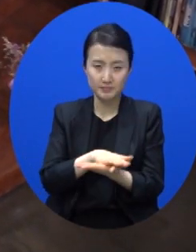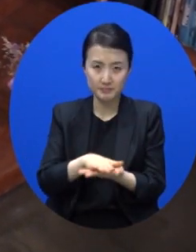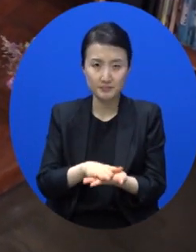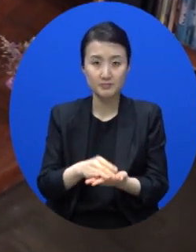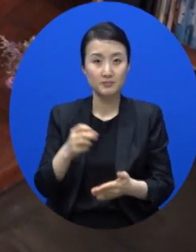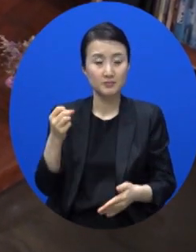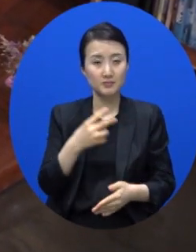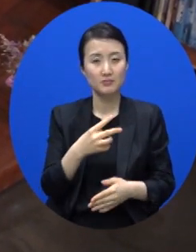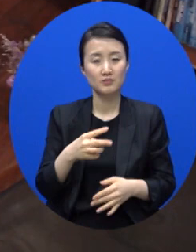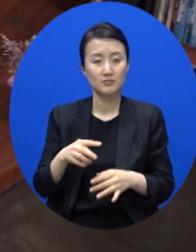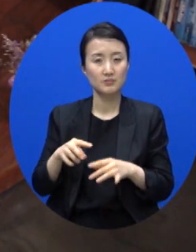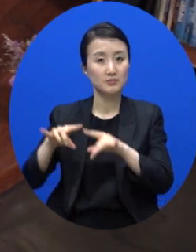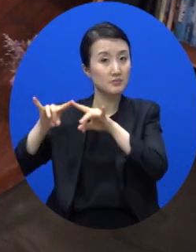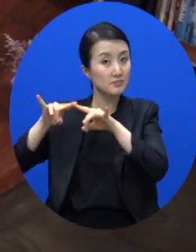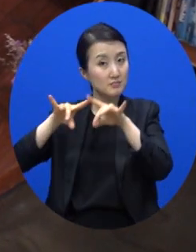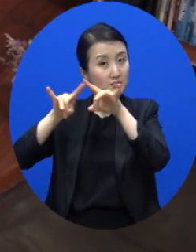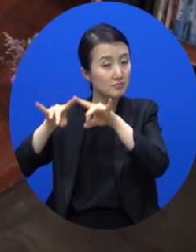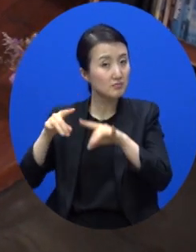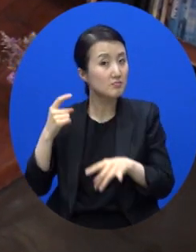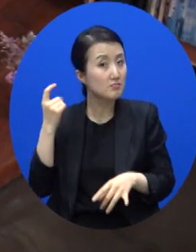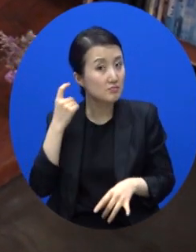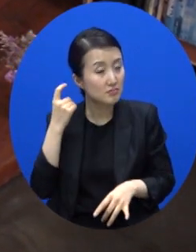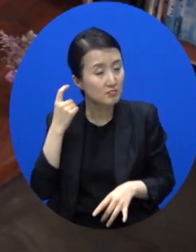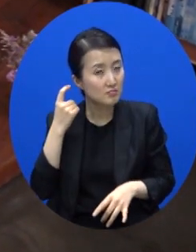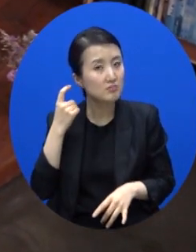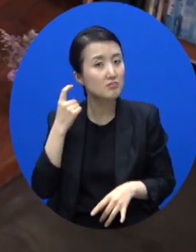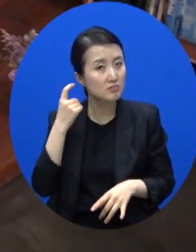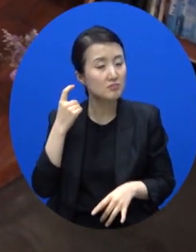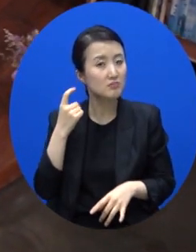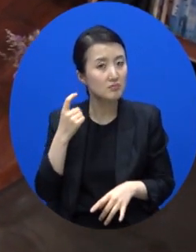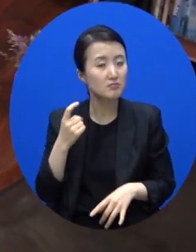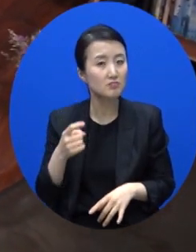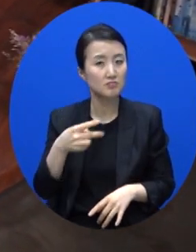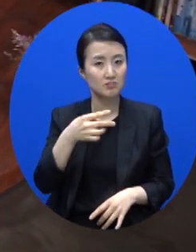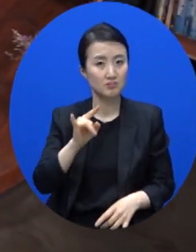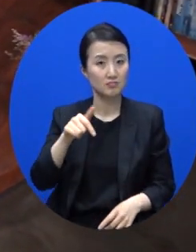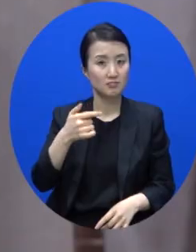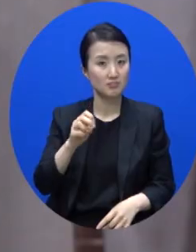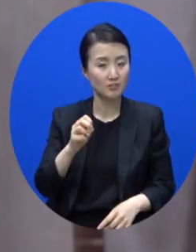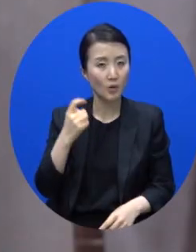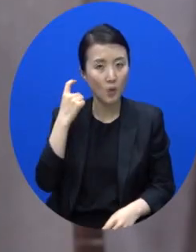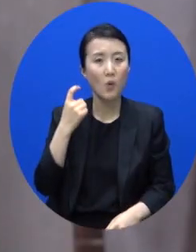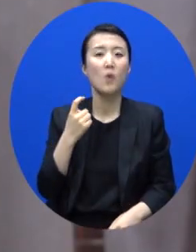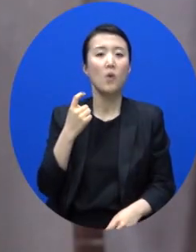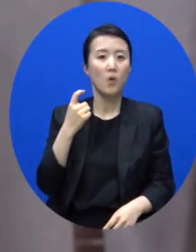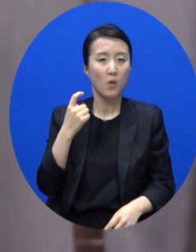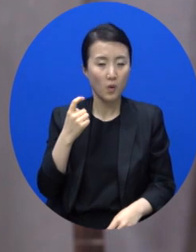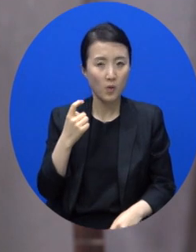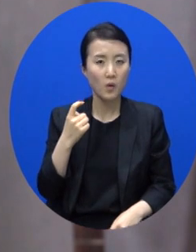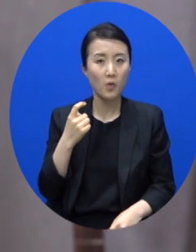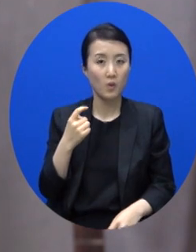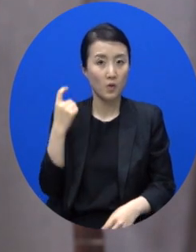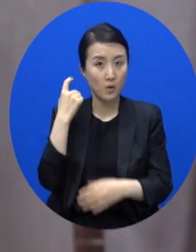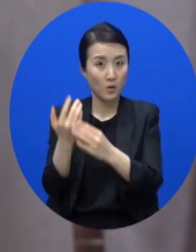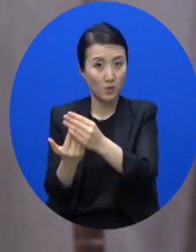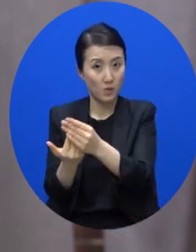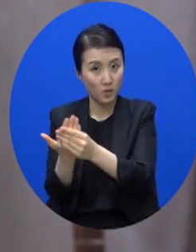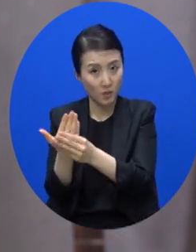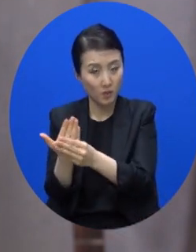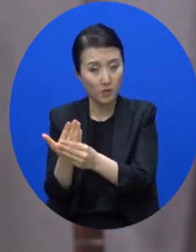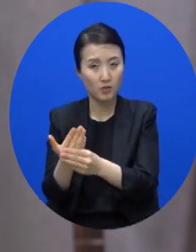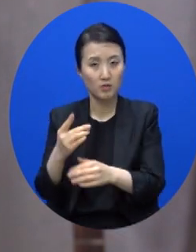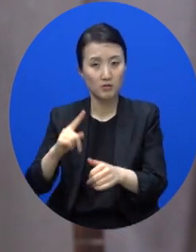라디오에서 이런 부는 관악기 소리, 또 특히 대금 소리, 이런 소리가 나올